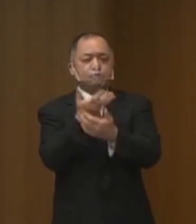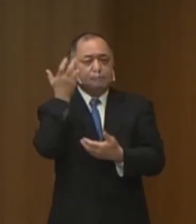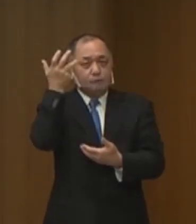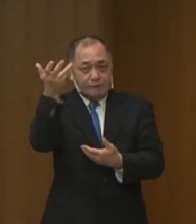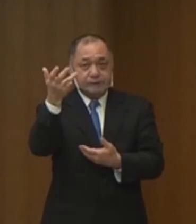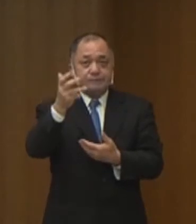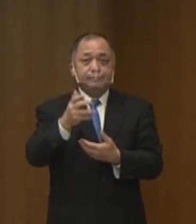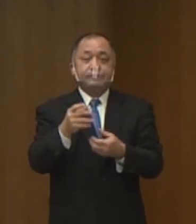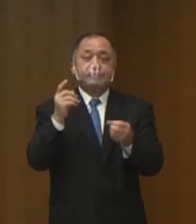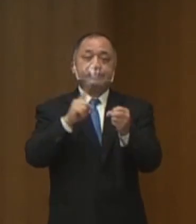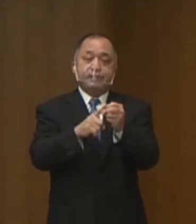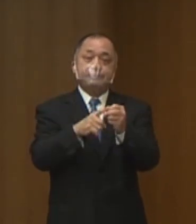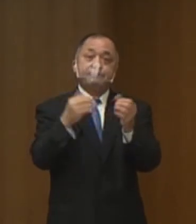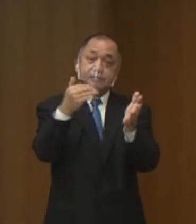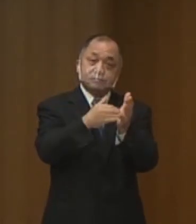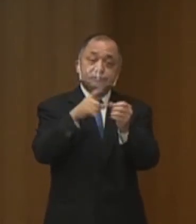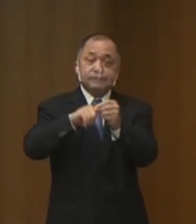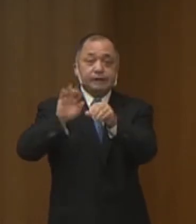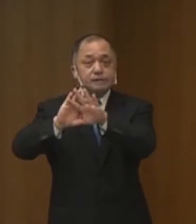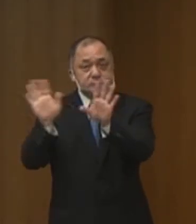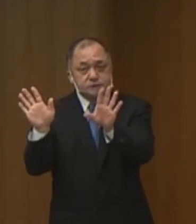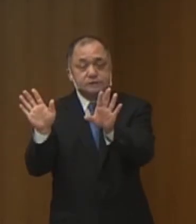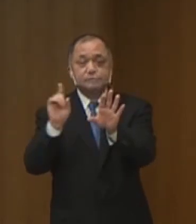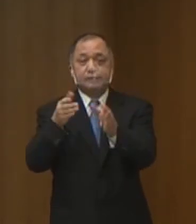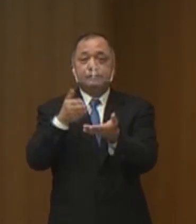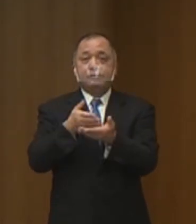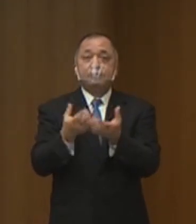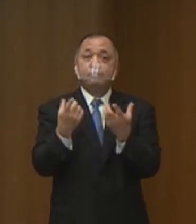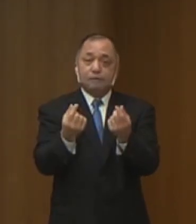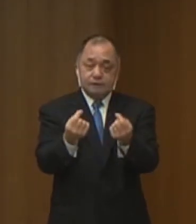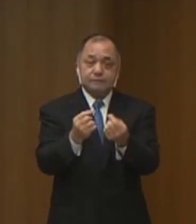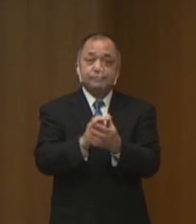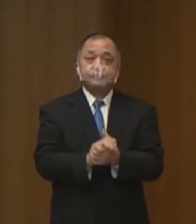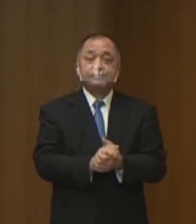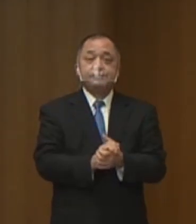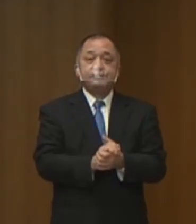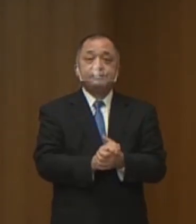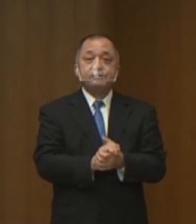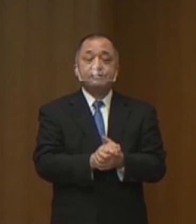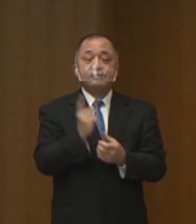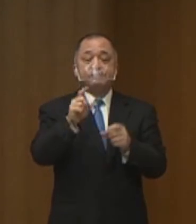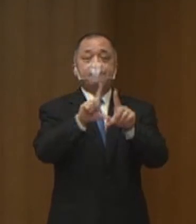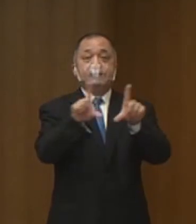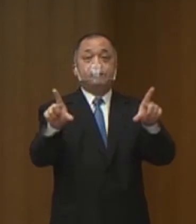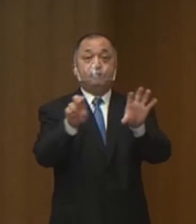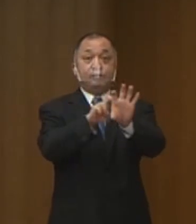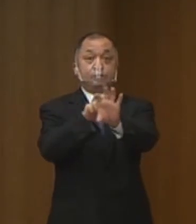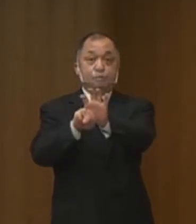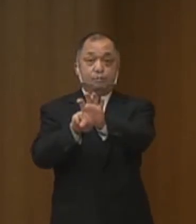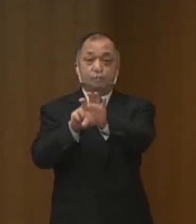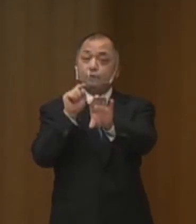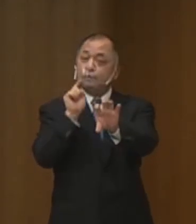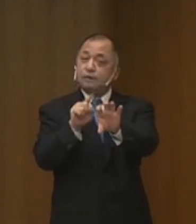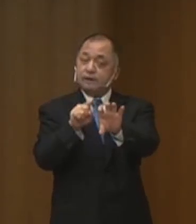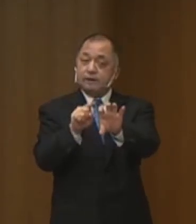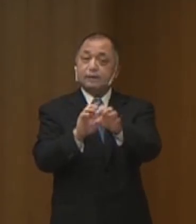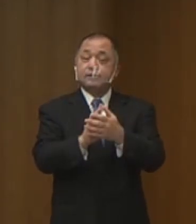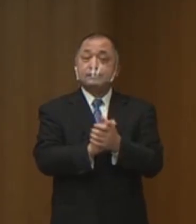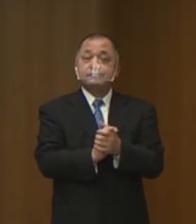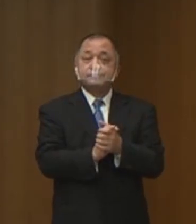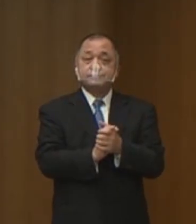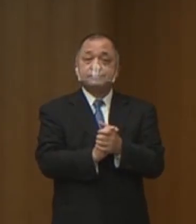年末年始、今申し上げたように、そういった一般医療、提供におけるです